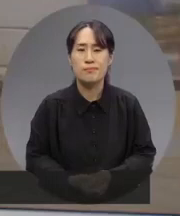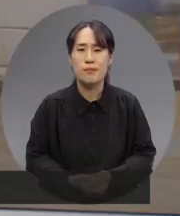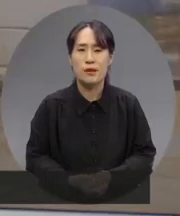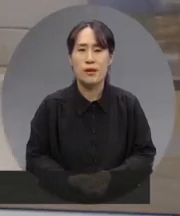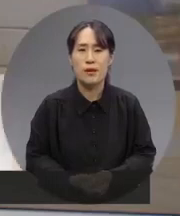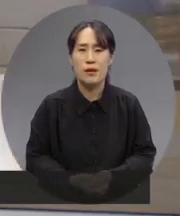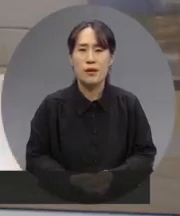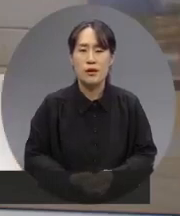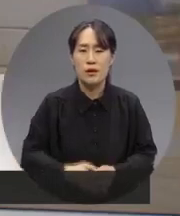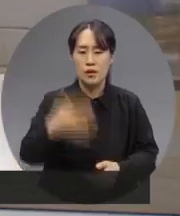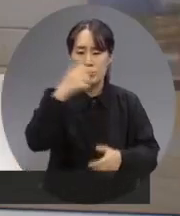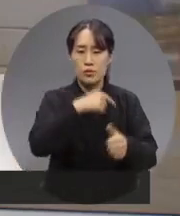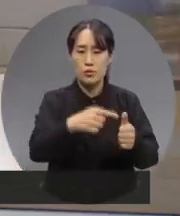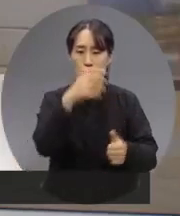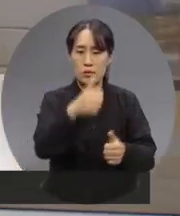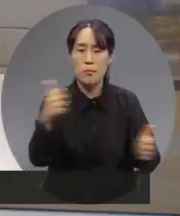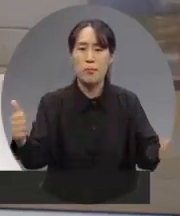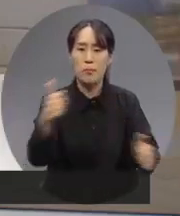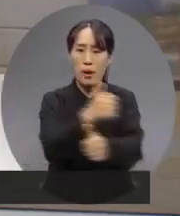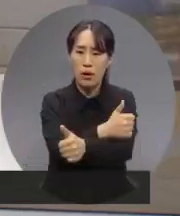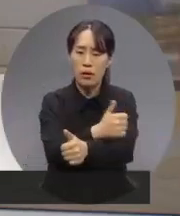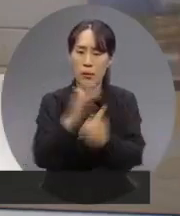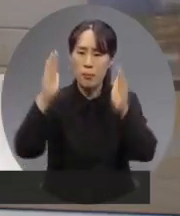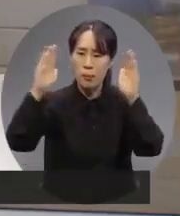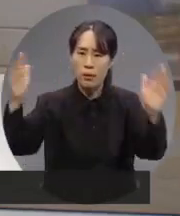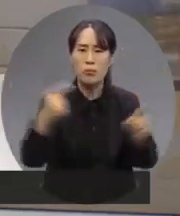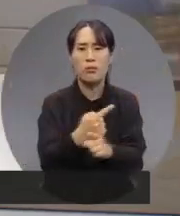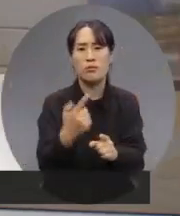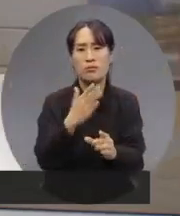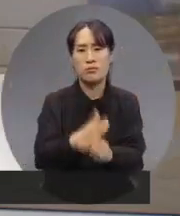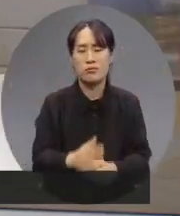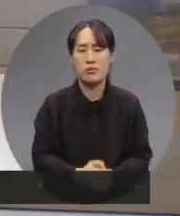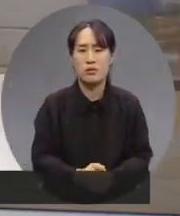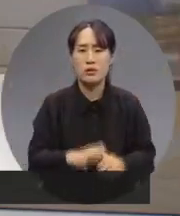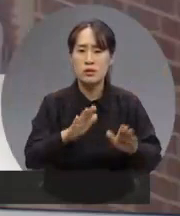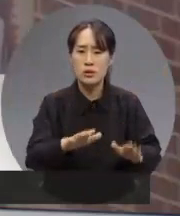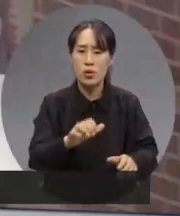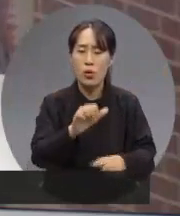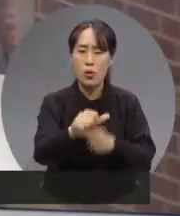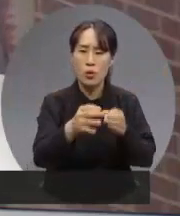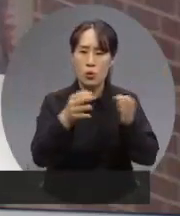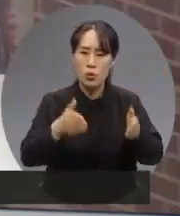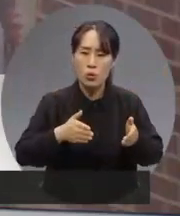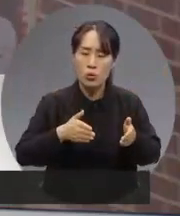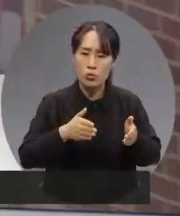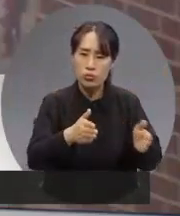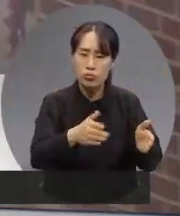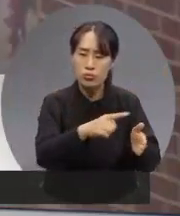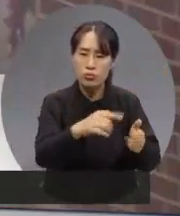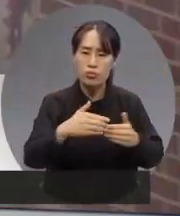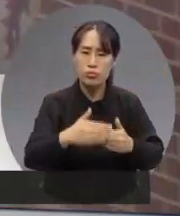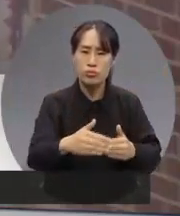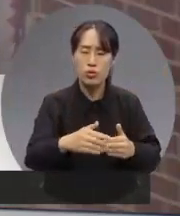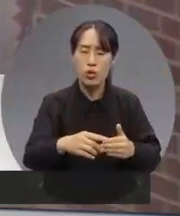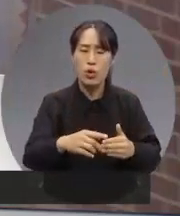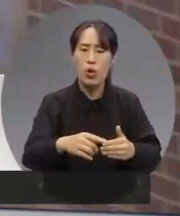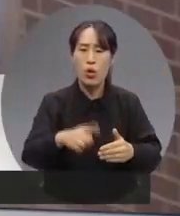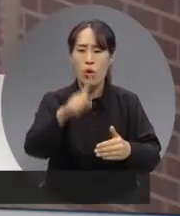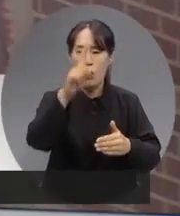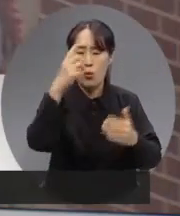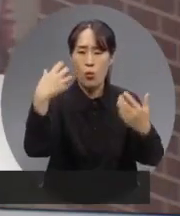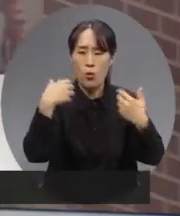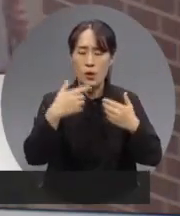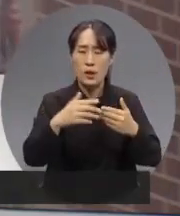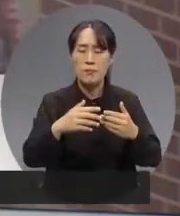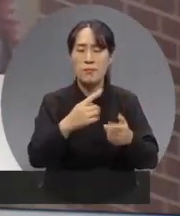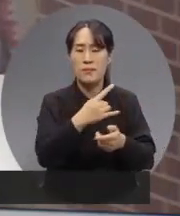수장이 바뀐 충북 교육이 하나둘 방향을 틀고 있습니다. 당장 5년간 추진해온 공립대안학교 설립이 전면